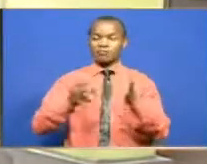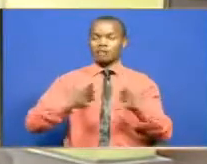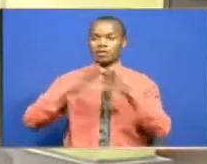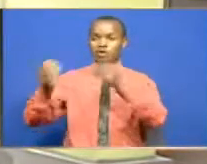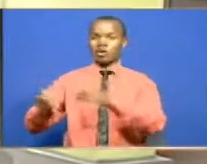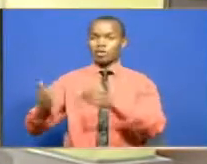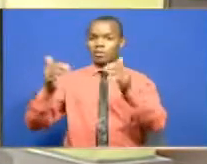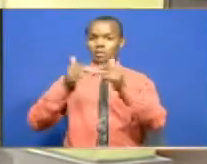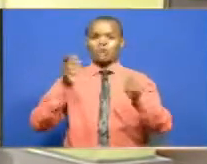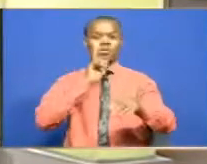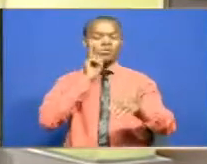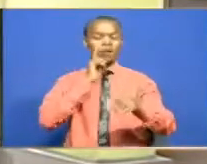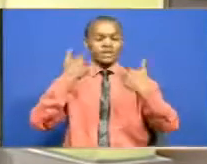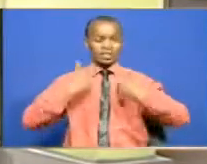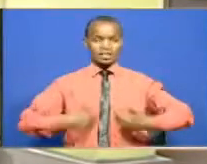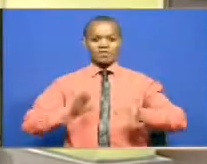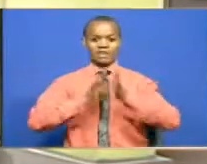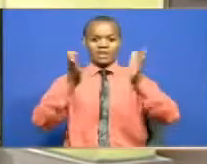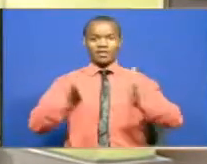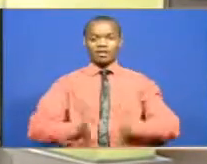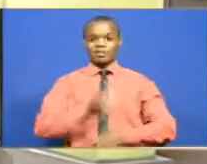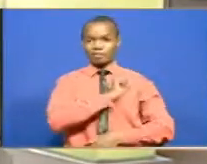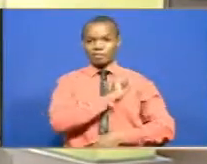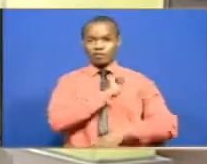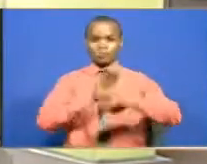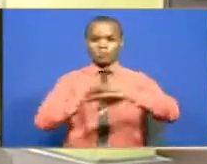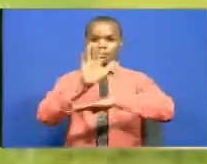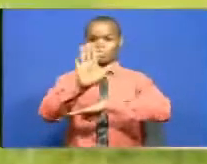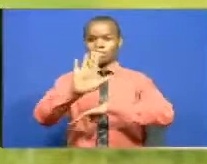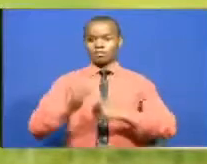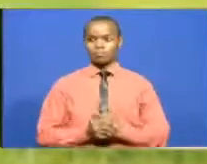kesho. Mtangazaji wangu wa ishara anaitwa Simon Karudha. Kwaheri.